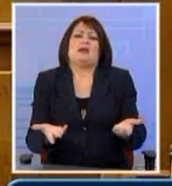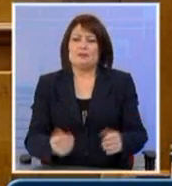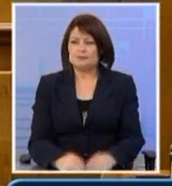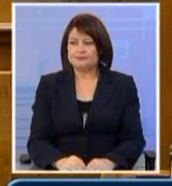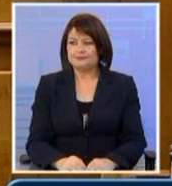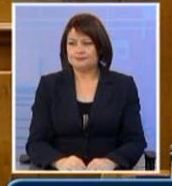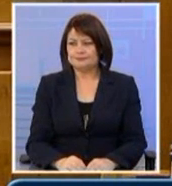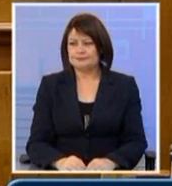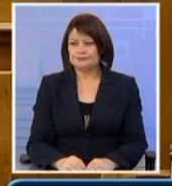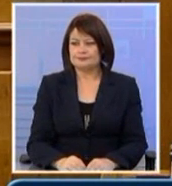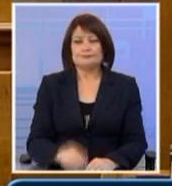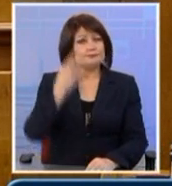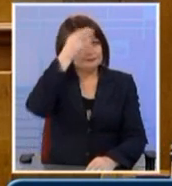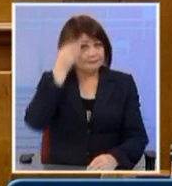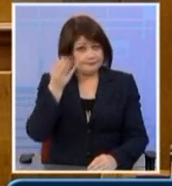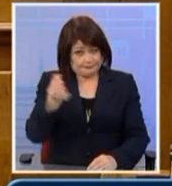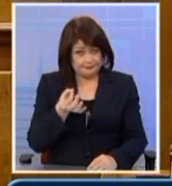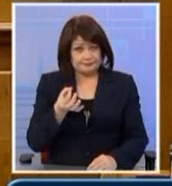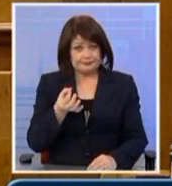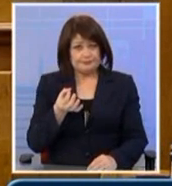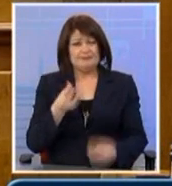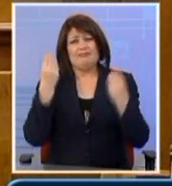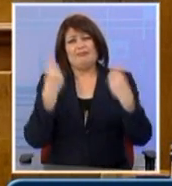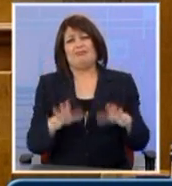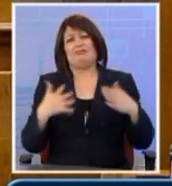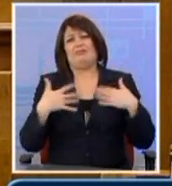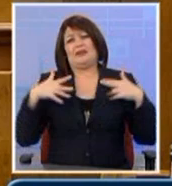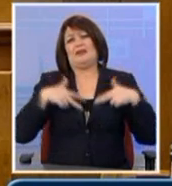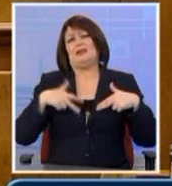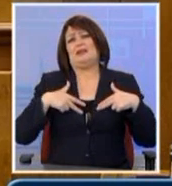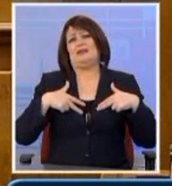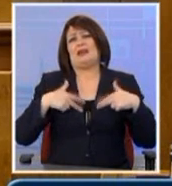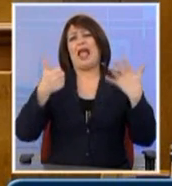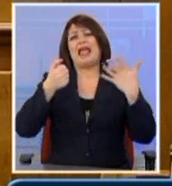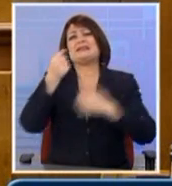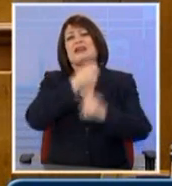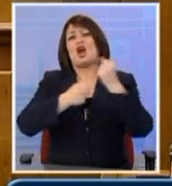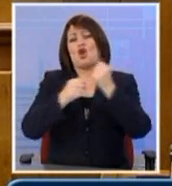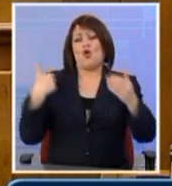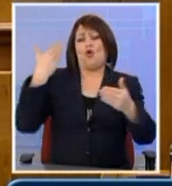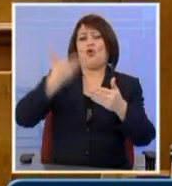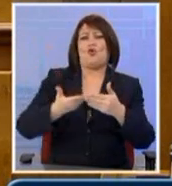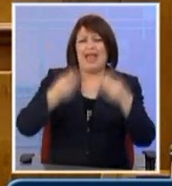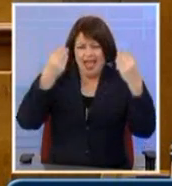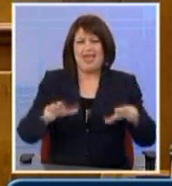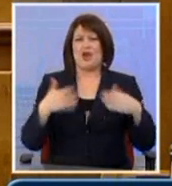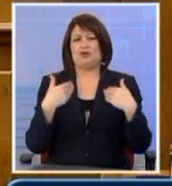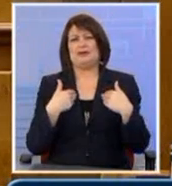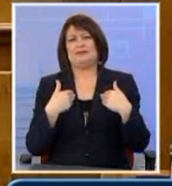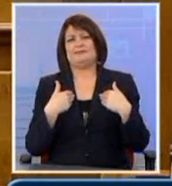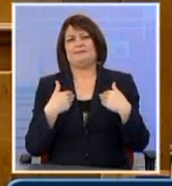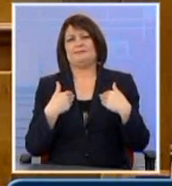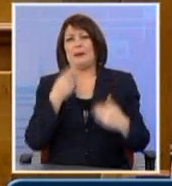Αλλά εσείς είπατε εν τη ρήμη του λόγου σας ότι είμαστε η χειρότερη κυβέρνηση των τελευταίων 60 ετών. Συμπεριλαμβανομένης